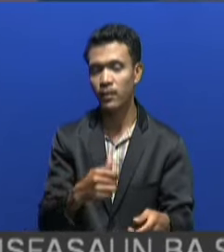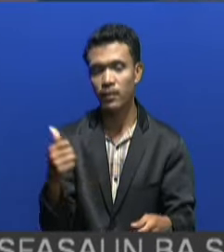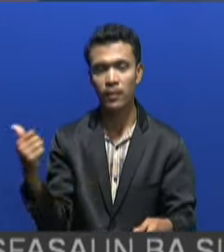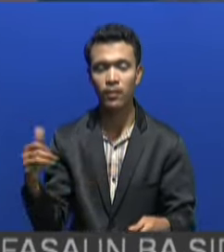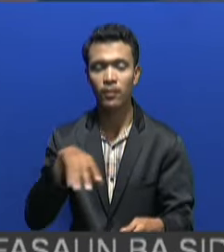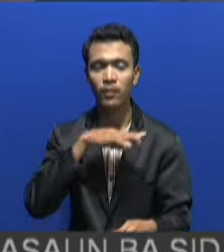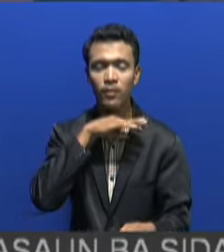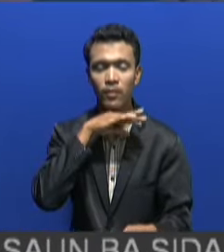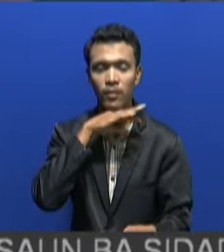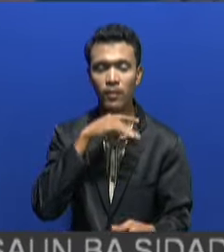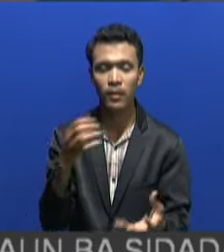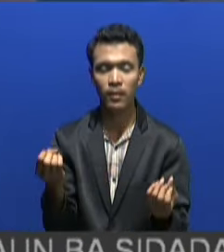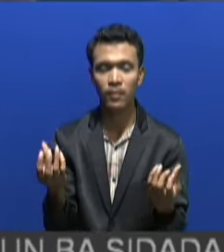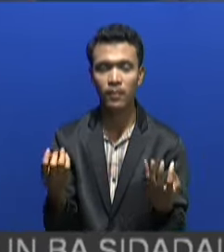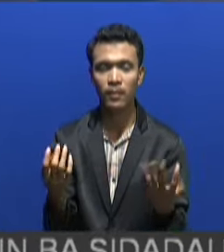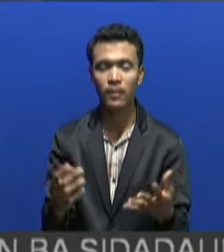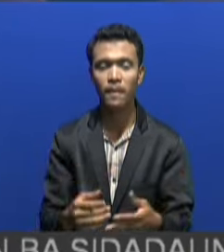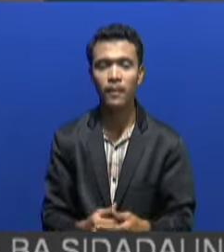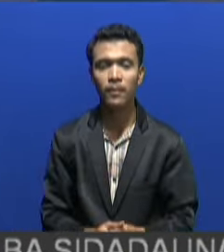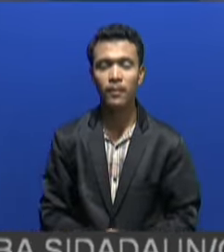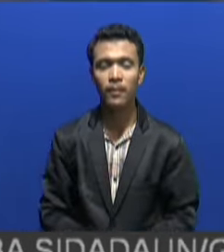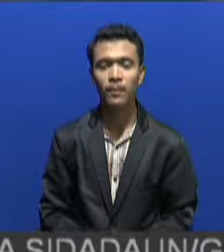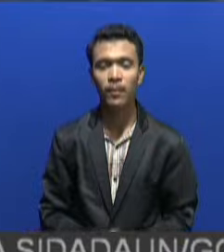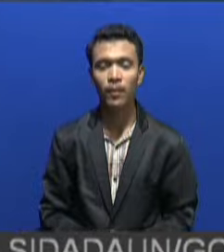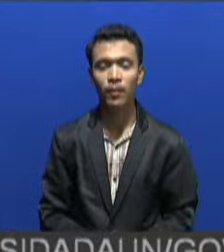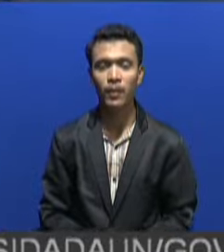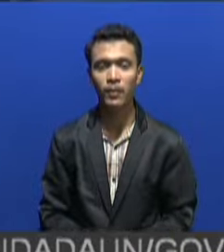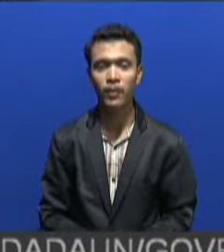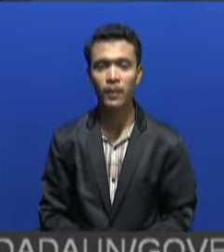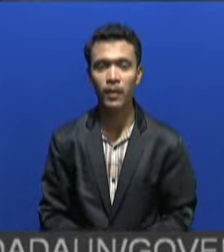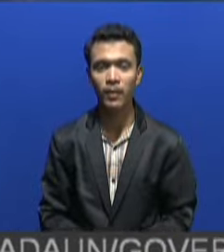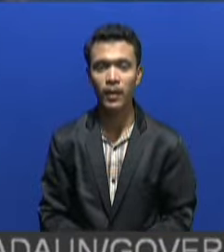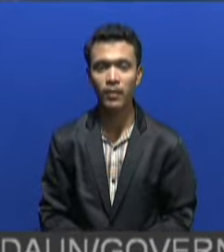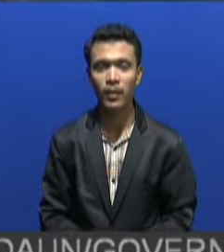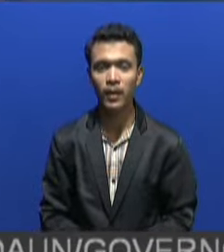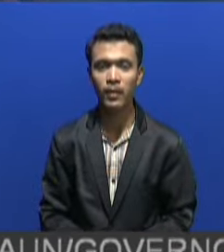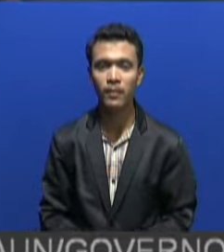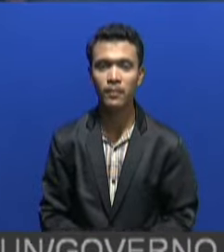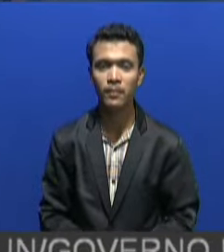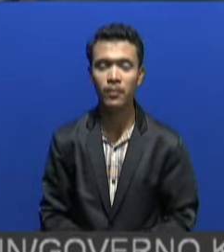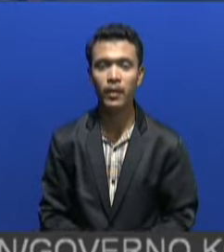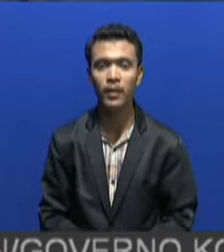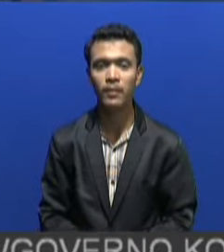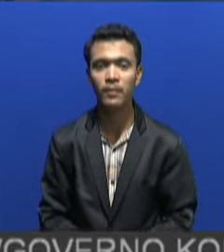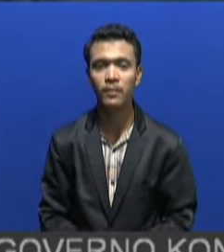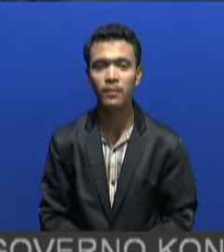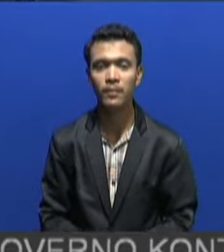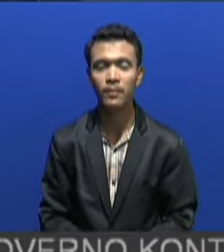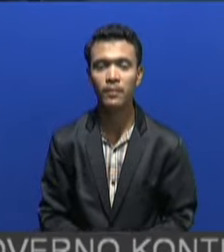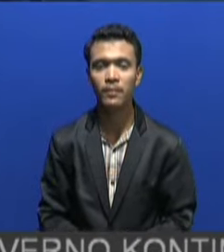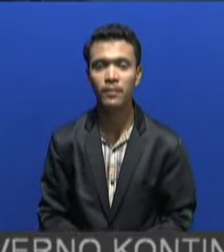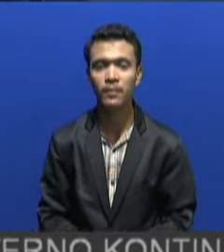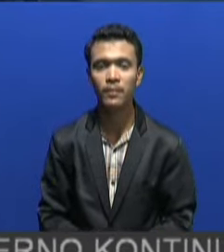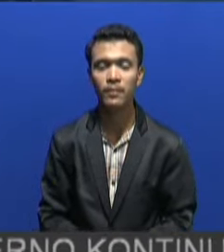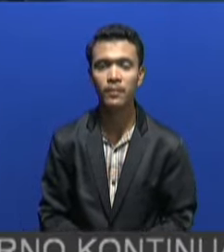si wo ini sir kuila tolok kai. Sing ide ne depende ide ide kenya lokasi. Se lokasi hansa foyer barak hansa ne